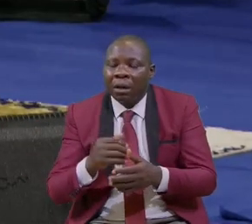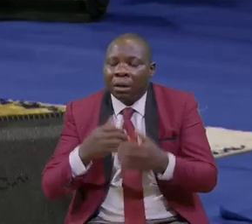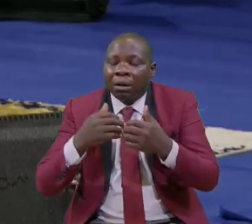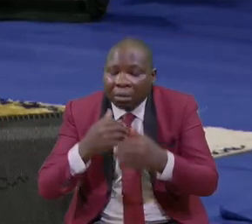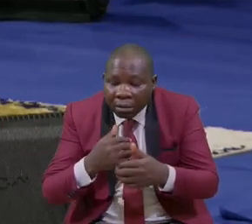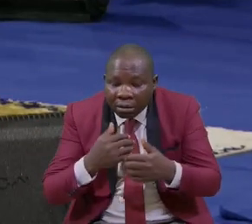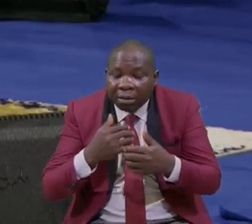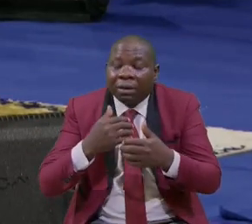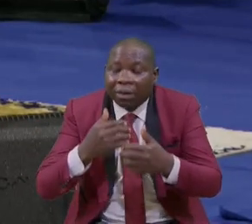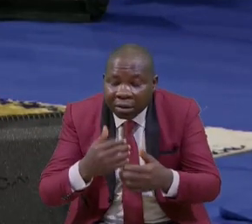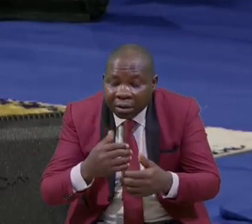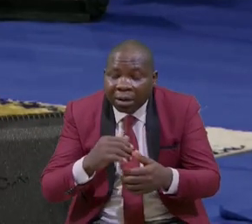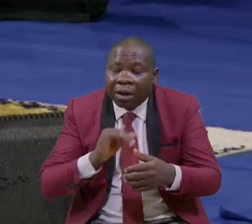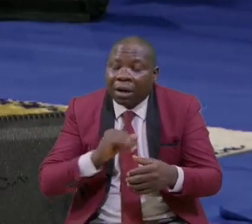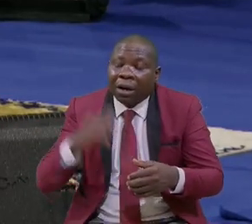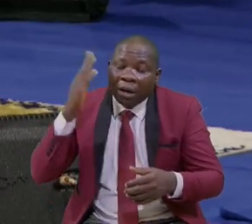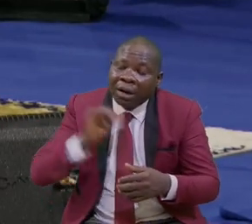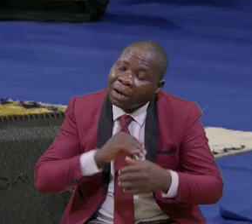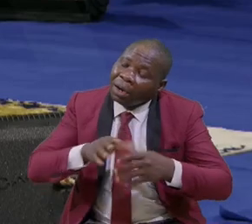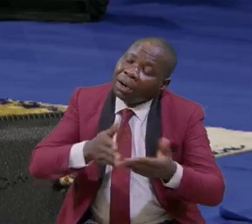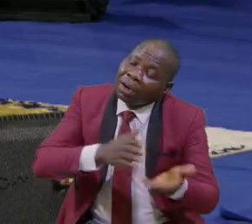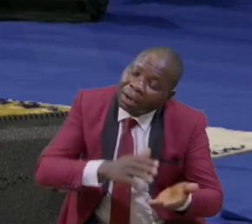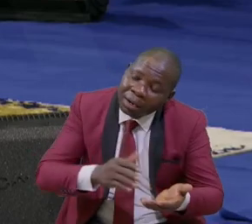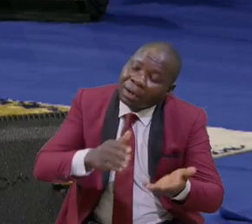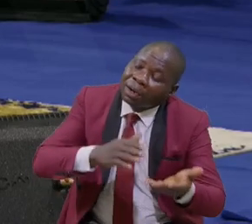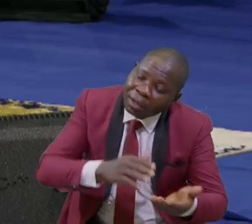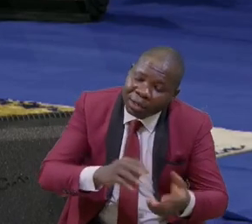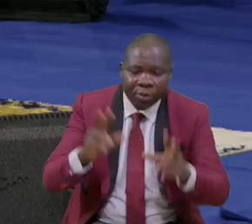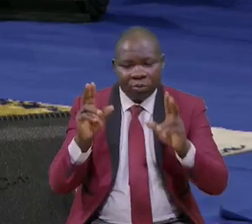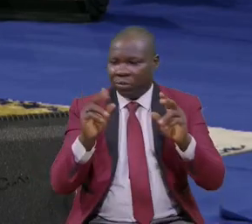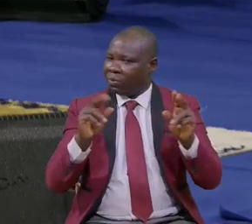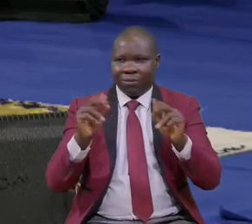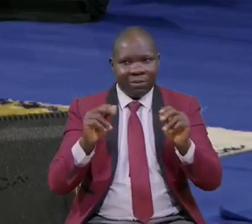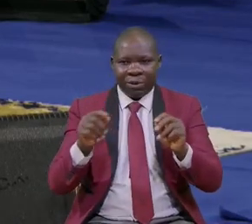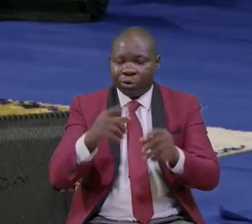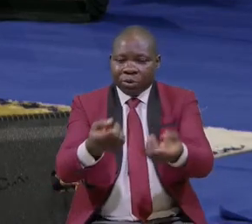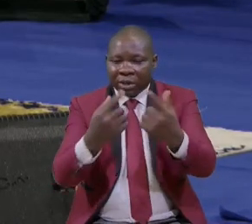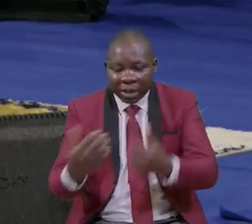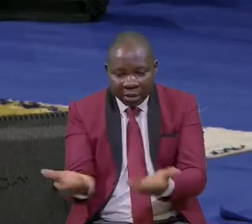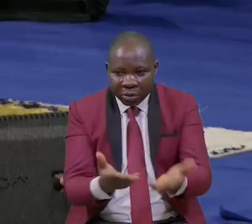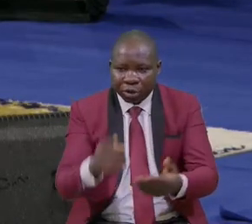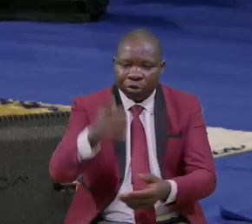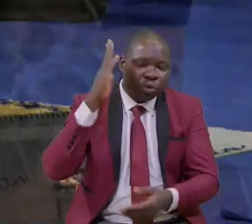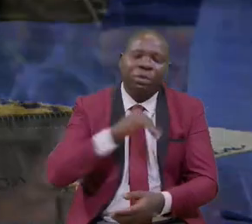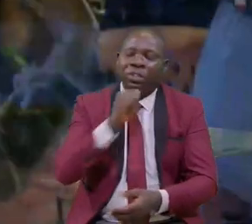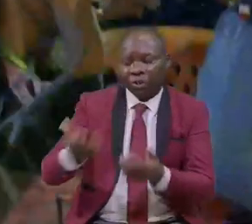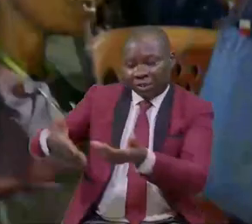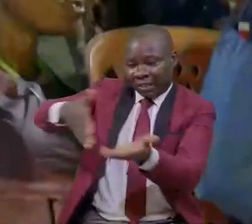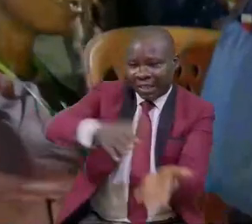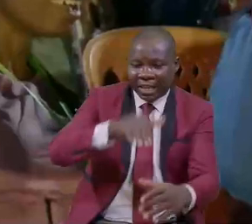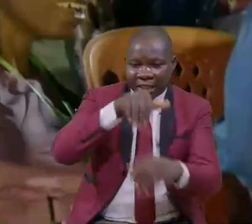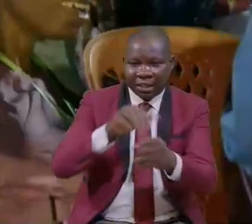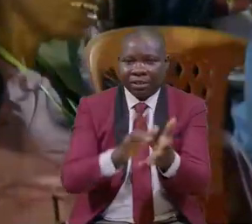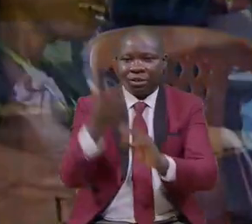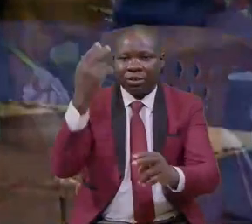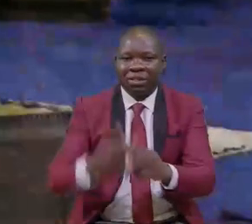qui respire du souffle, oh, mon enfant, je vais mourir. Tu es venu ici, tu ne vas pas mourir.